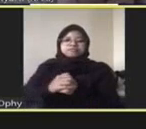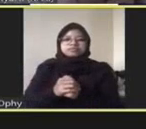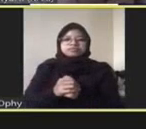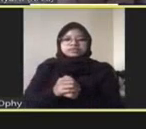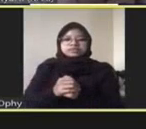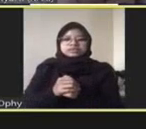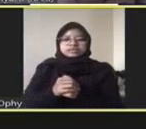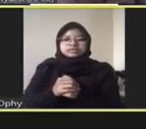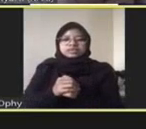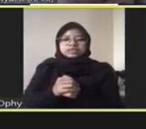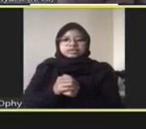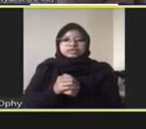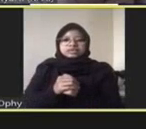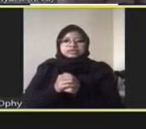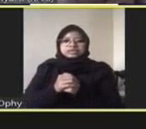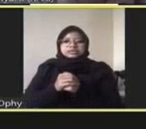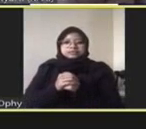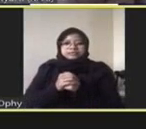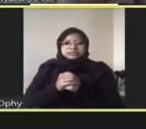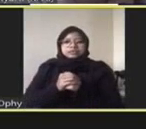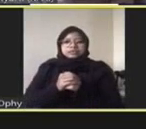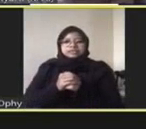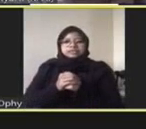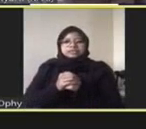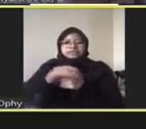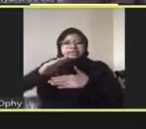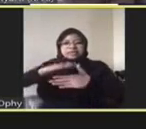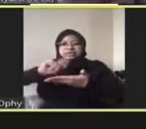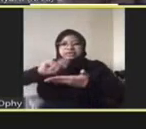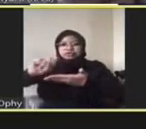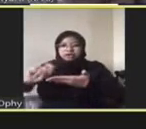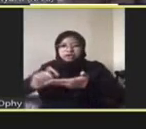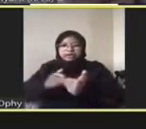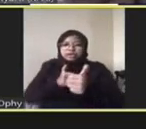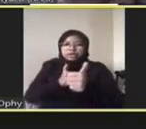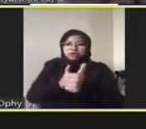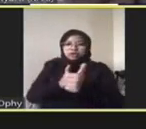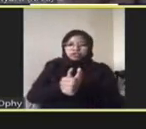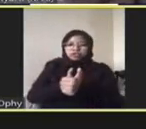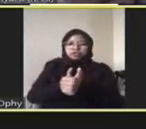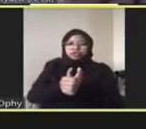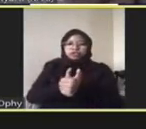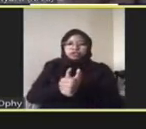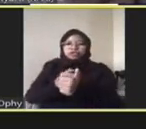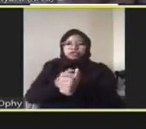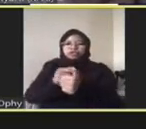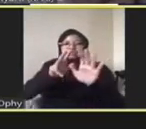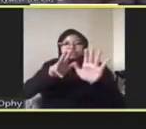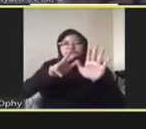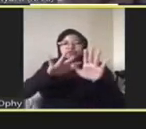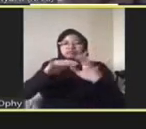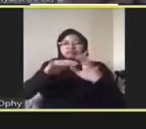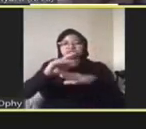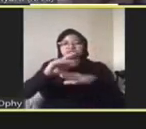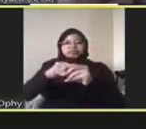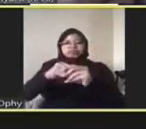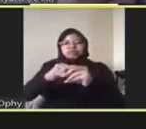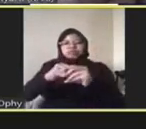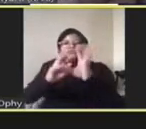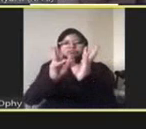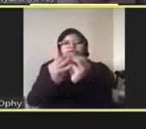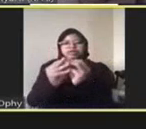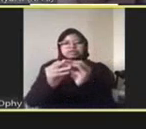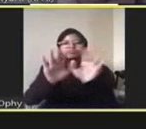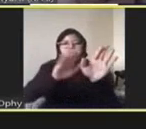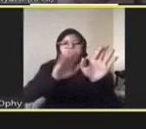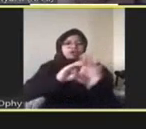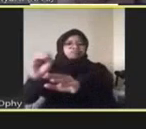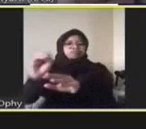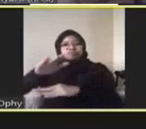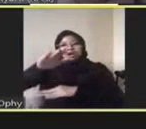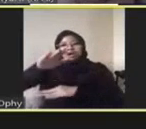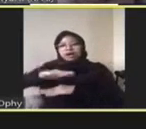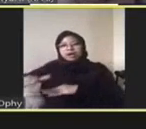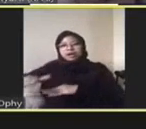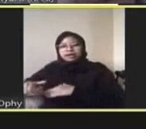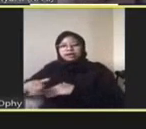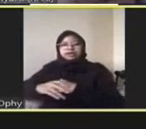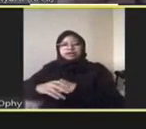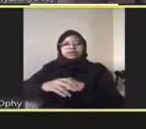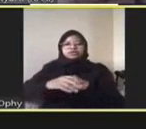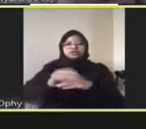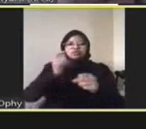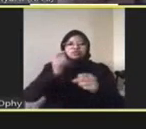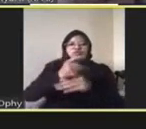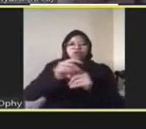9.643 yang ikut berpartisipasi, jadi hampir 10.000 anak. Kalau guru tadi kan 18.000,